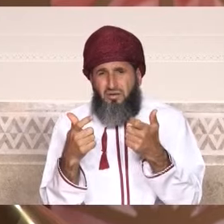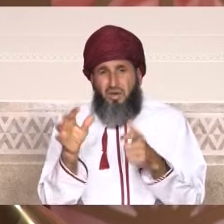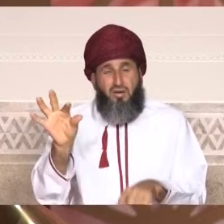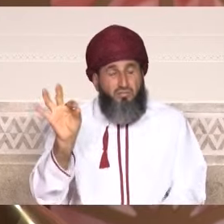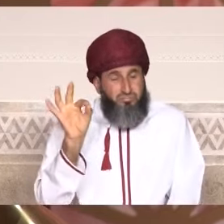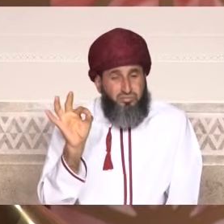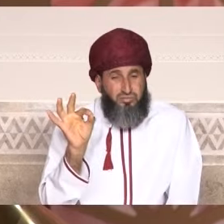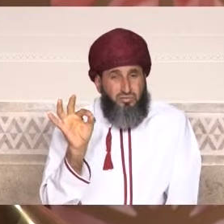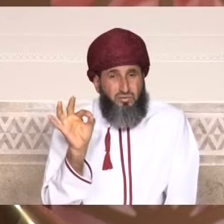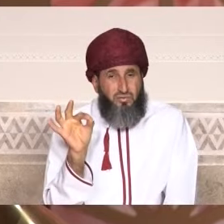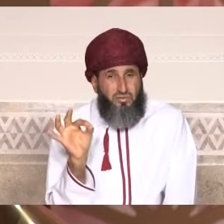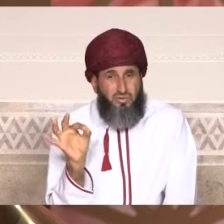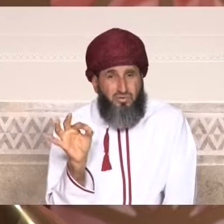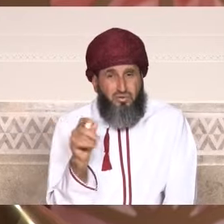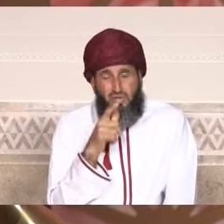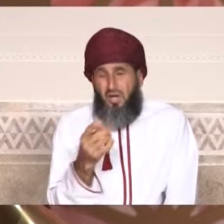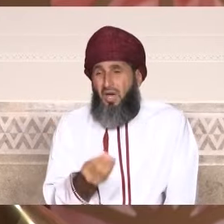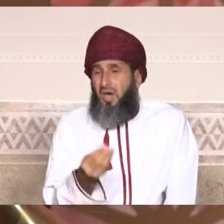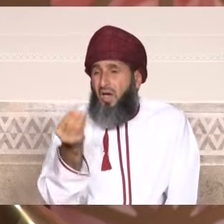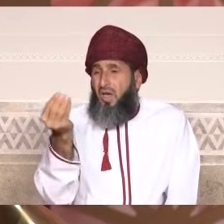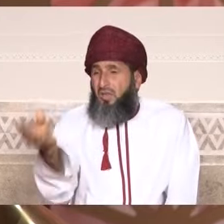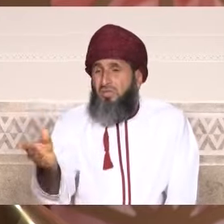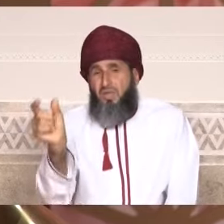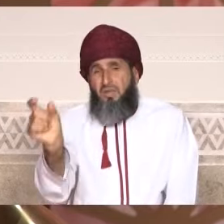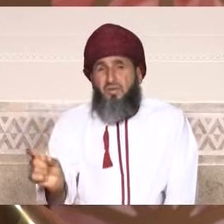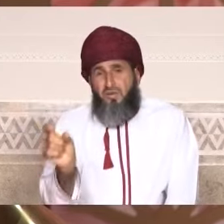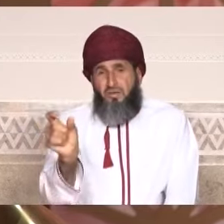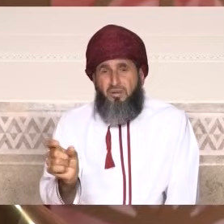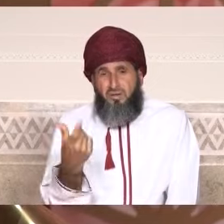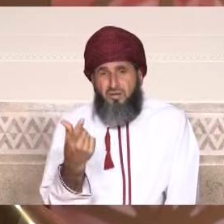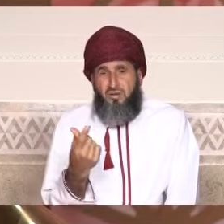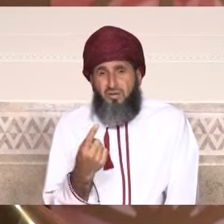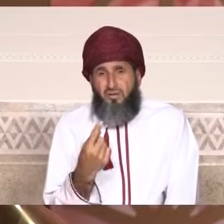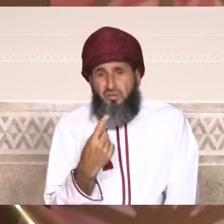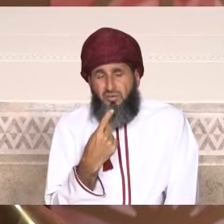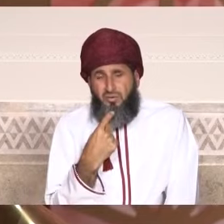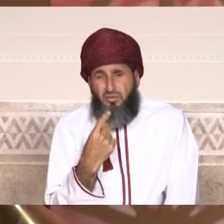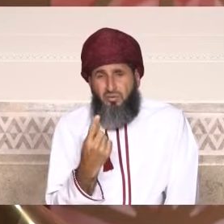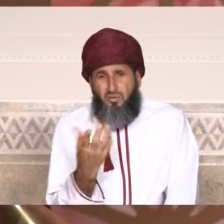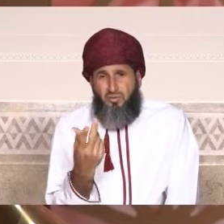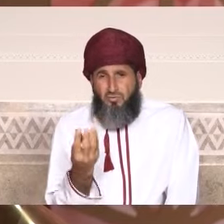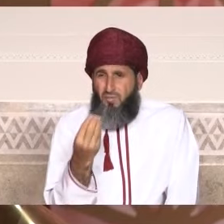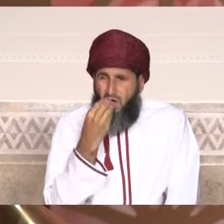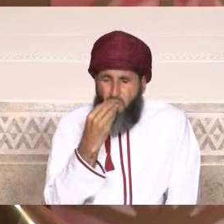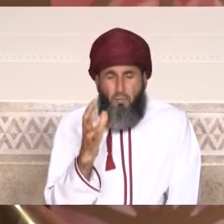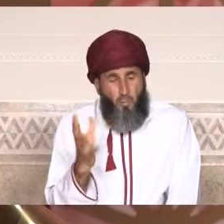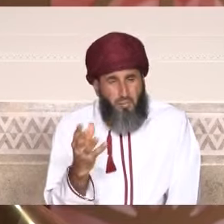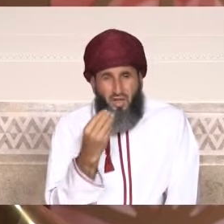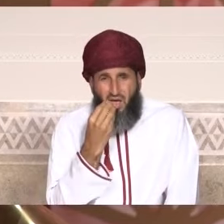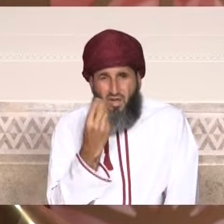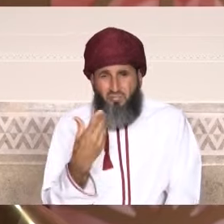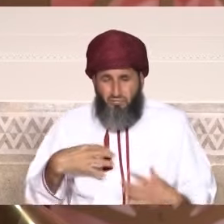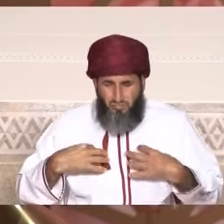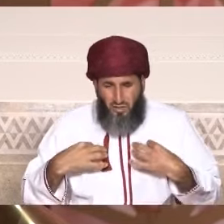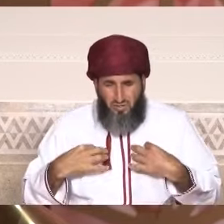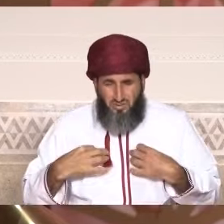الاختيار يكون لمستحق الزكاة. نعم. قد يكون بحاجة إلى مطعم أو ملبس.